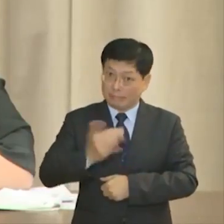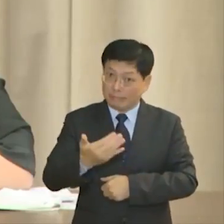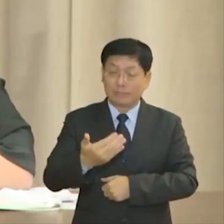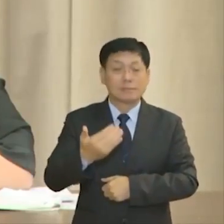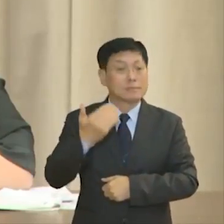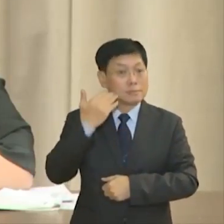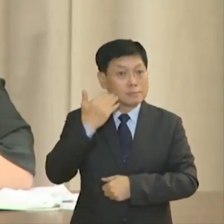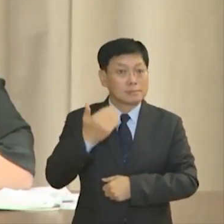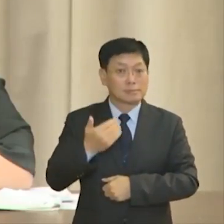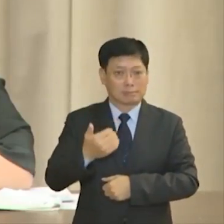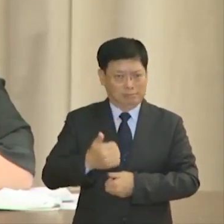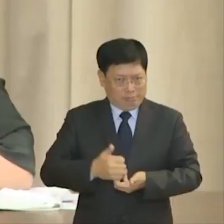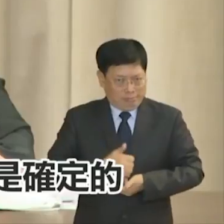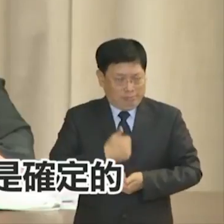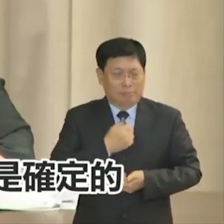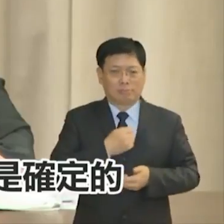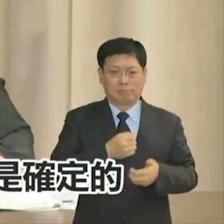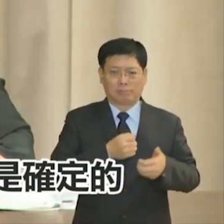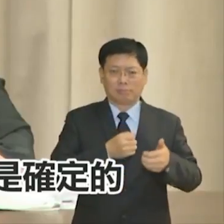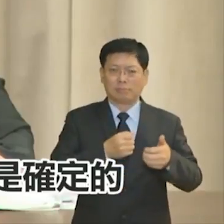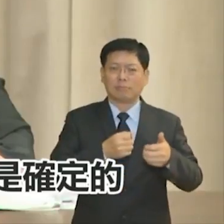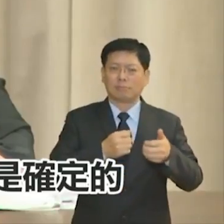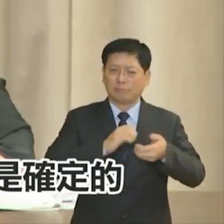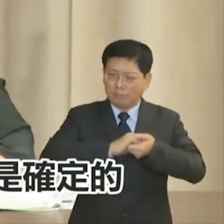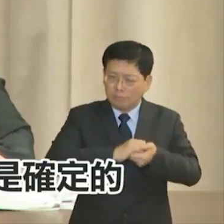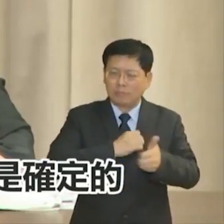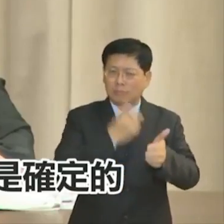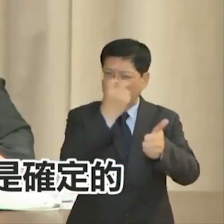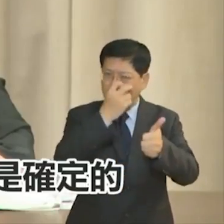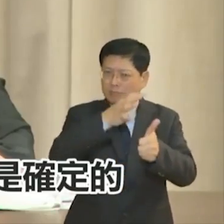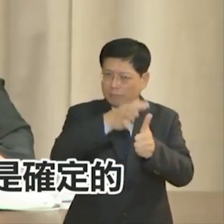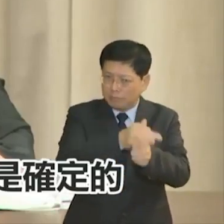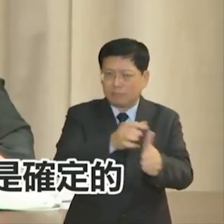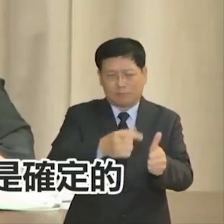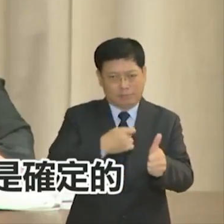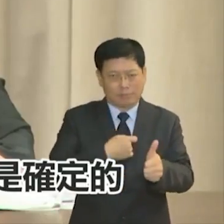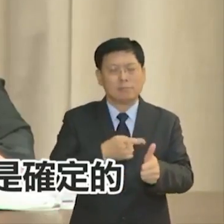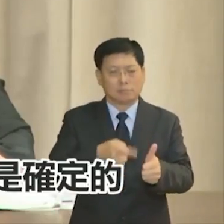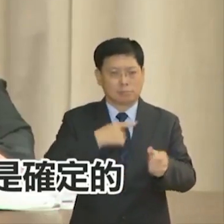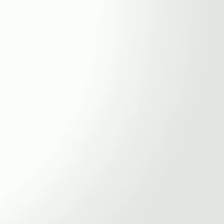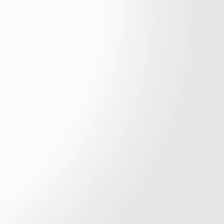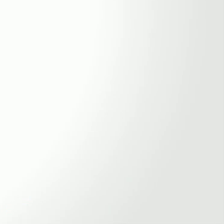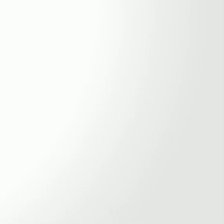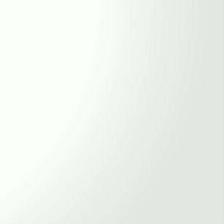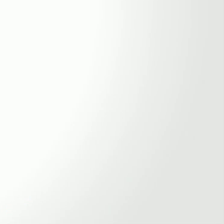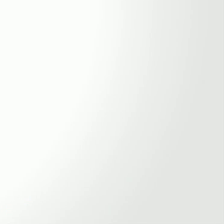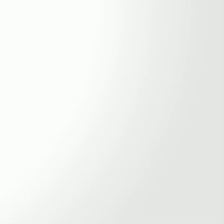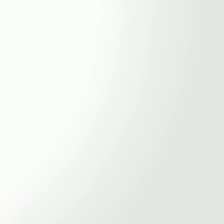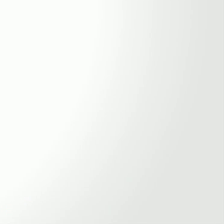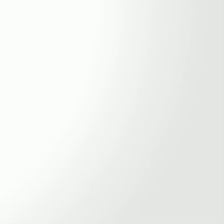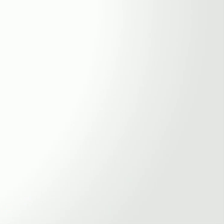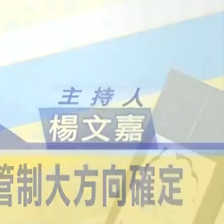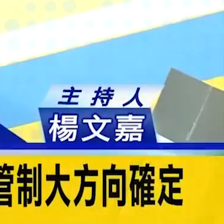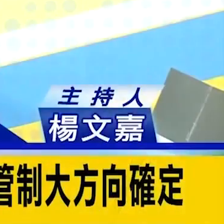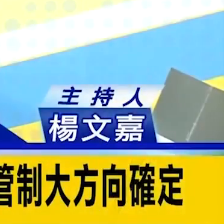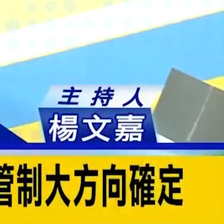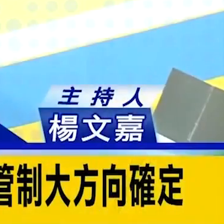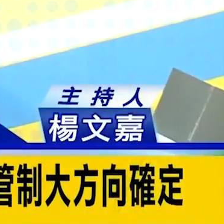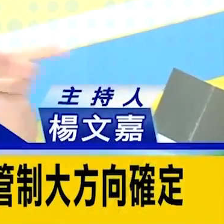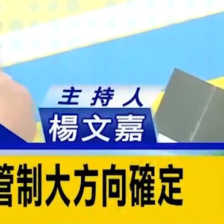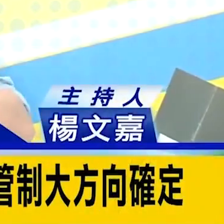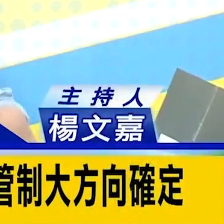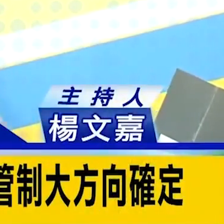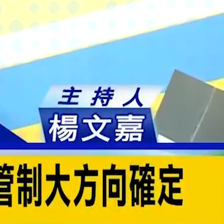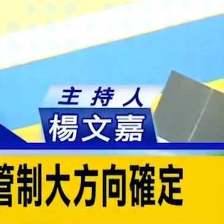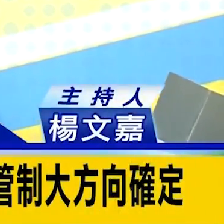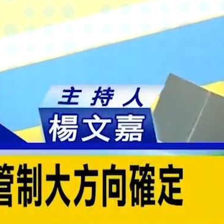朝必须要进行某种程度的管制的这个大方向是确定。 OK，